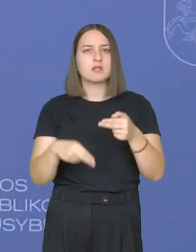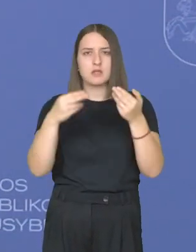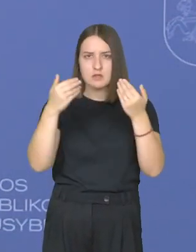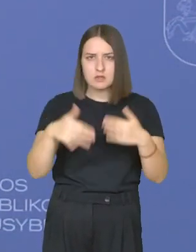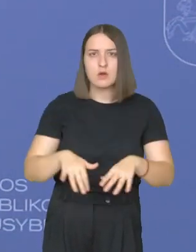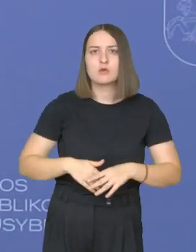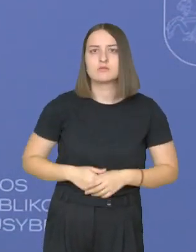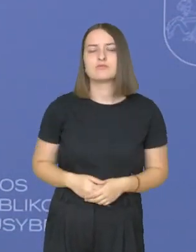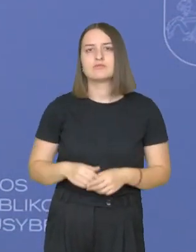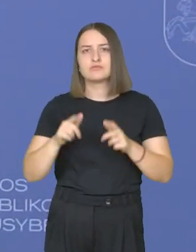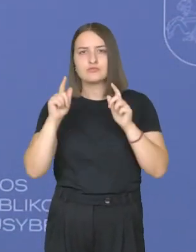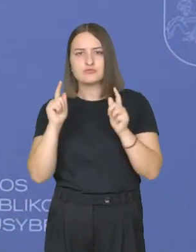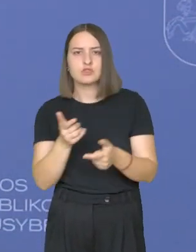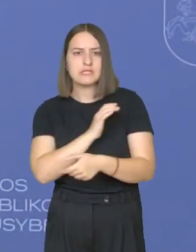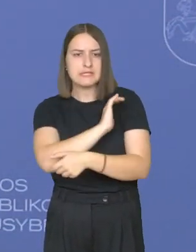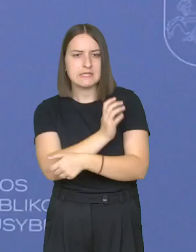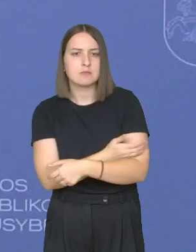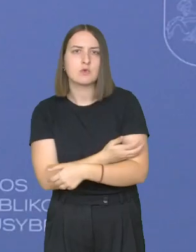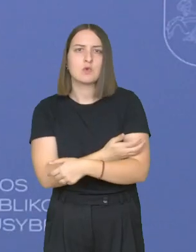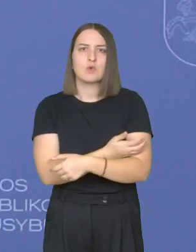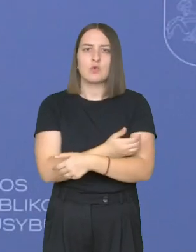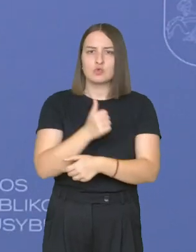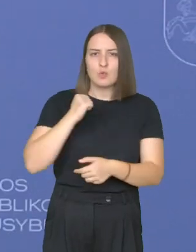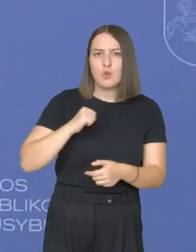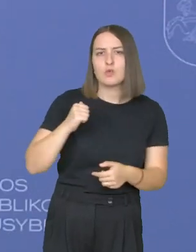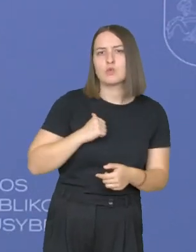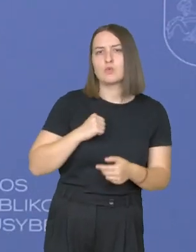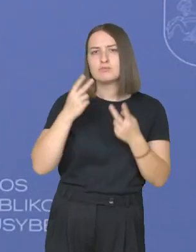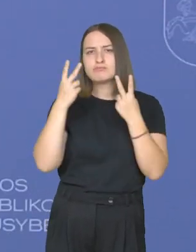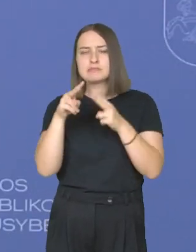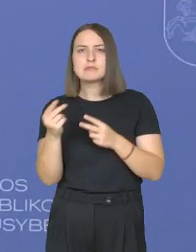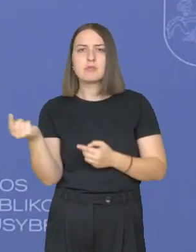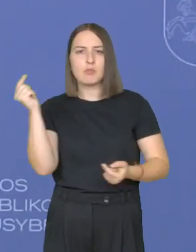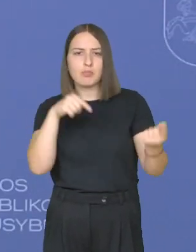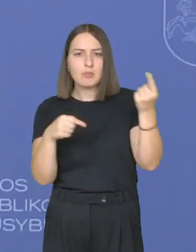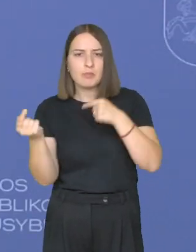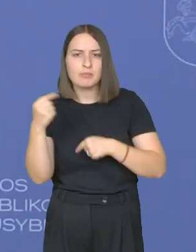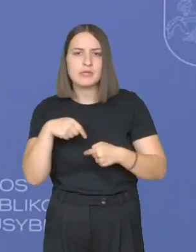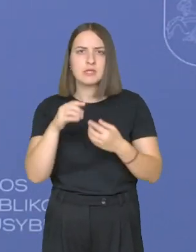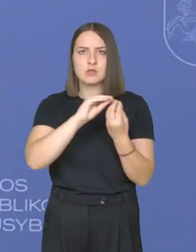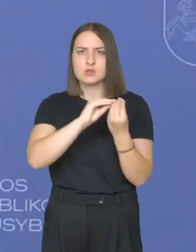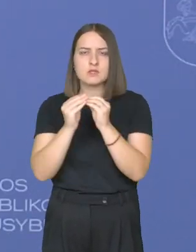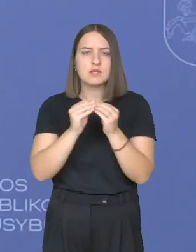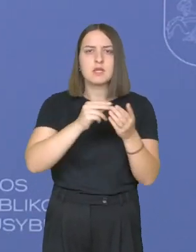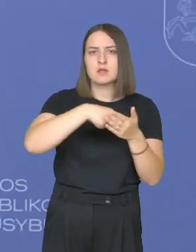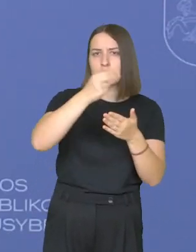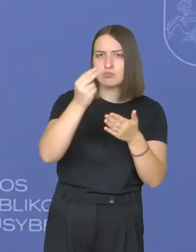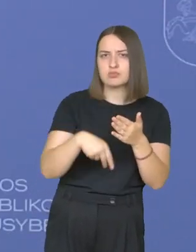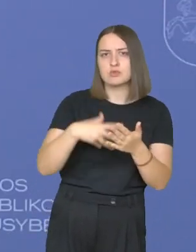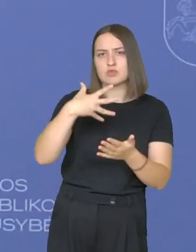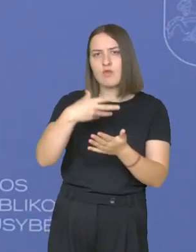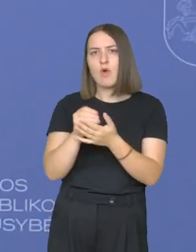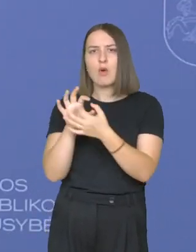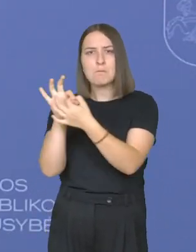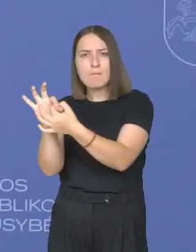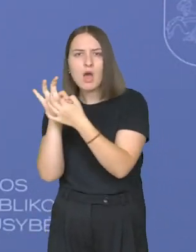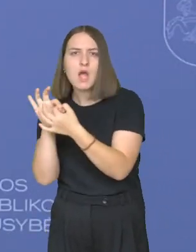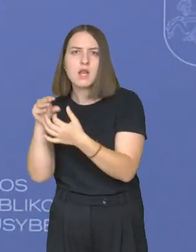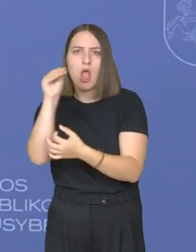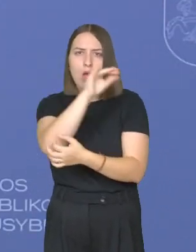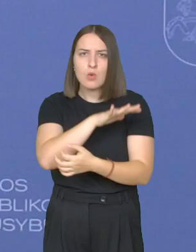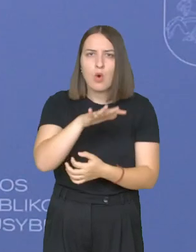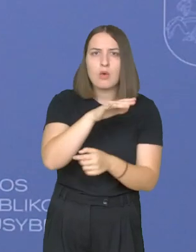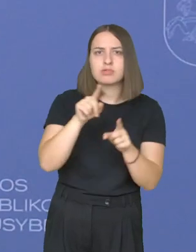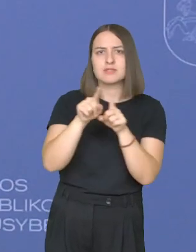stipriname savo partnerystę su mum svarbiausiais geopolitiniais partneriais tiek europoje tiek ir jungtinėse